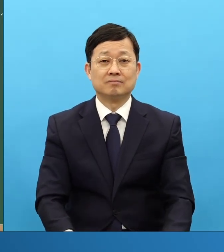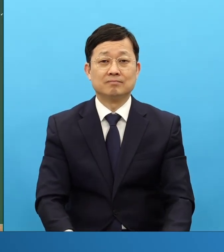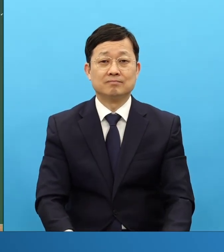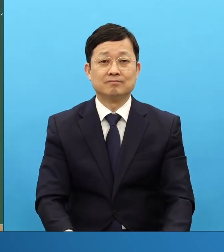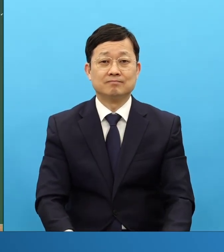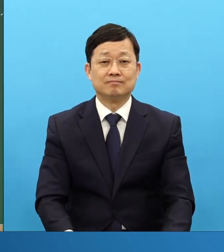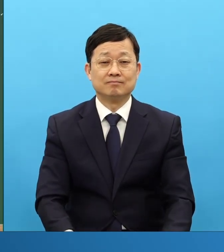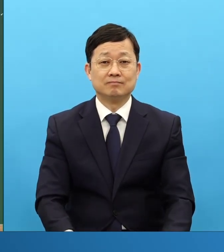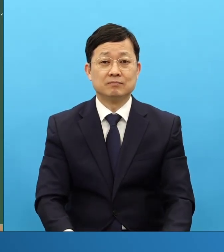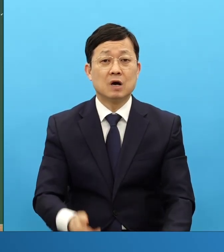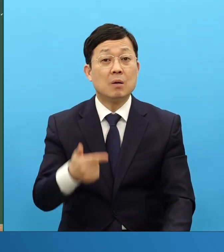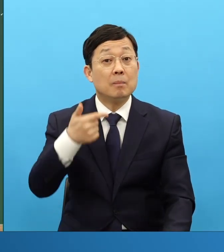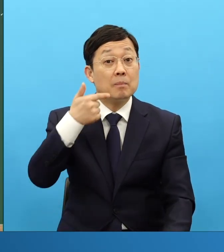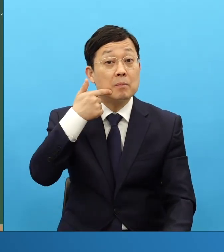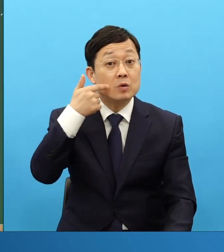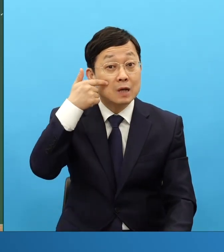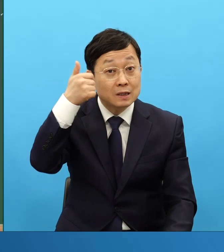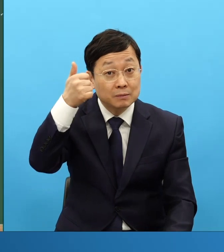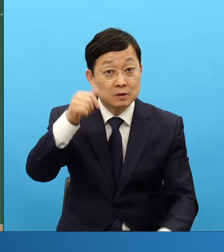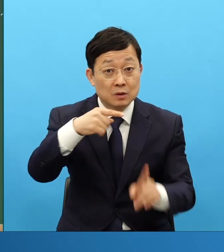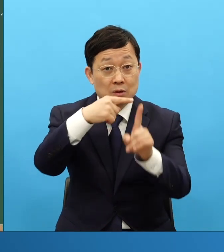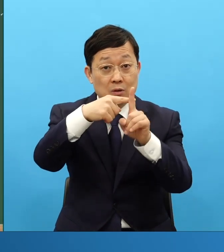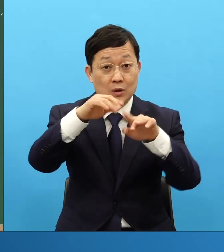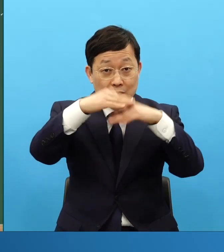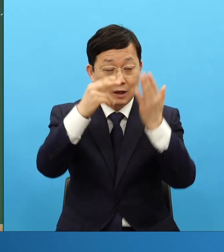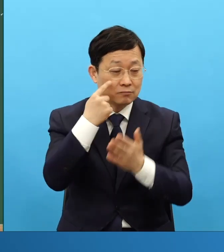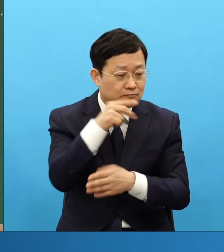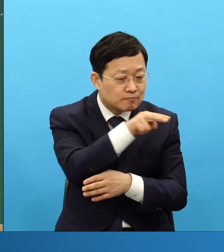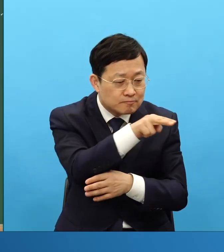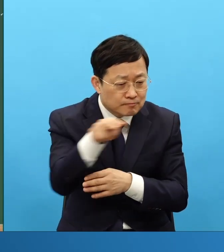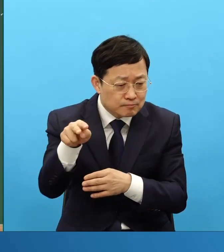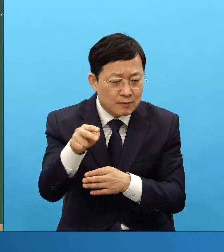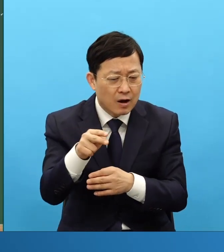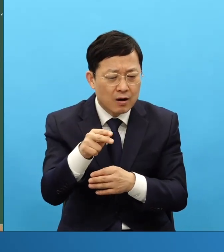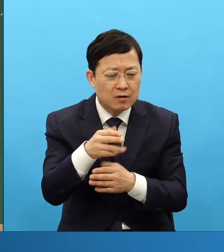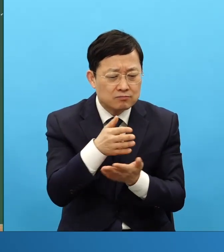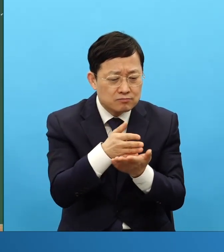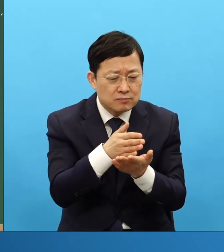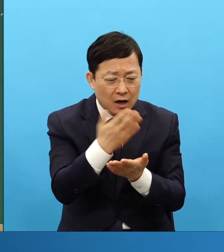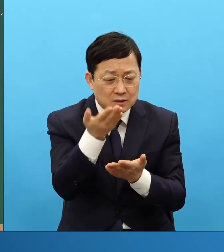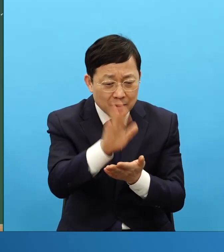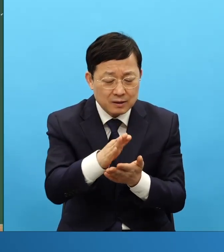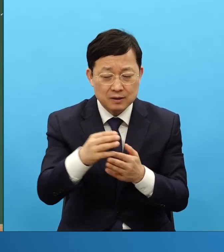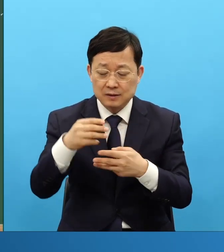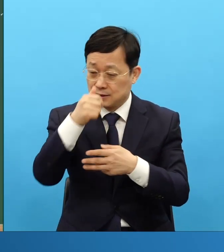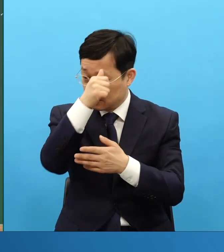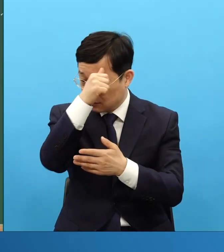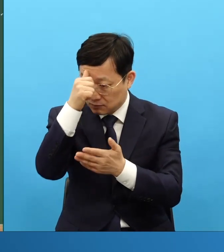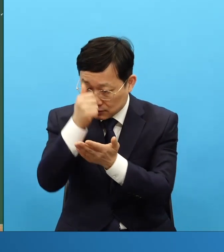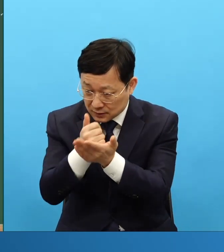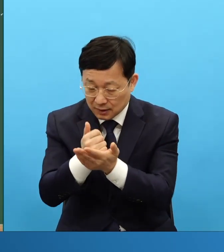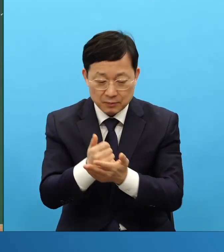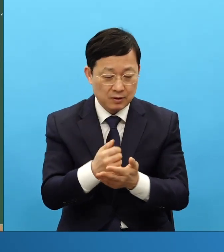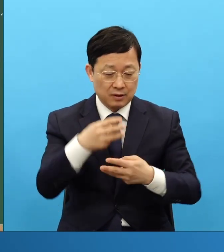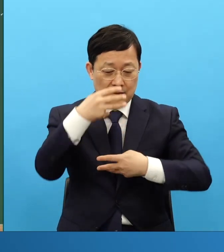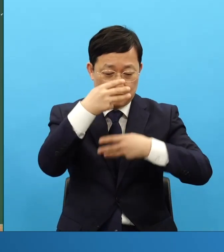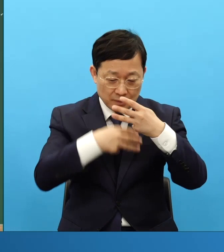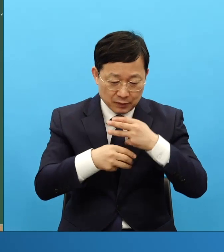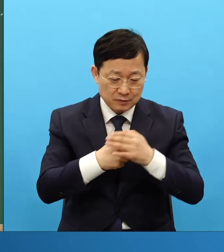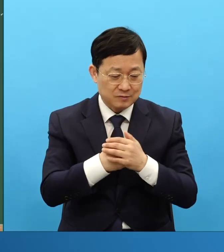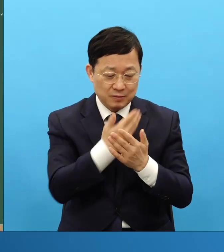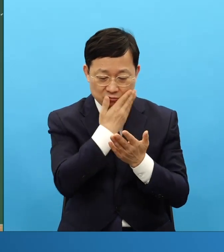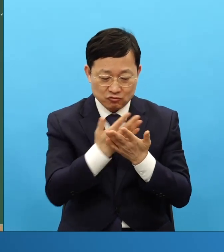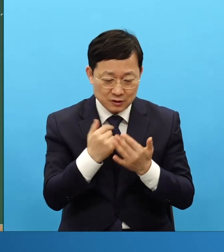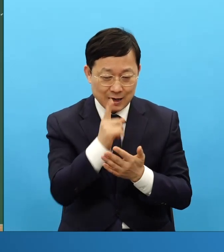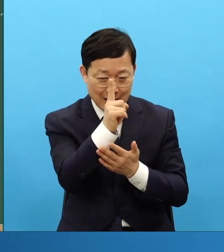목사님들 전체를 다 보고 있어야 되니까요. 그러나 중직자나 렘넌트들은 한 군데 정해진 데 있어야 돼요. That passage, you don't have to designate one thing. Why? Because you have to